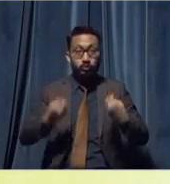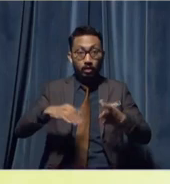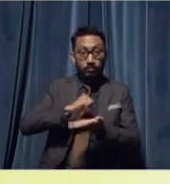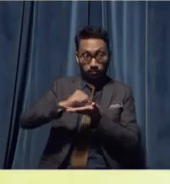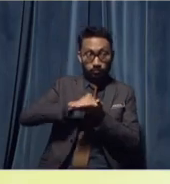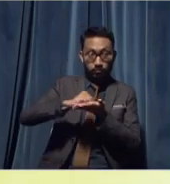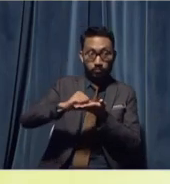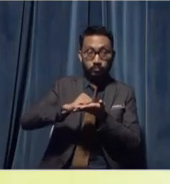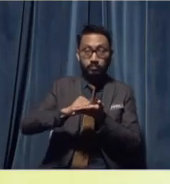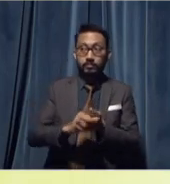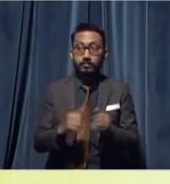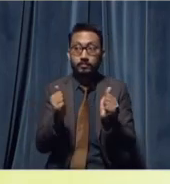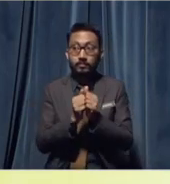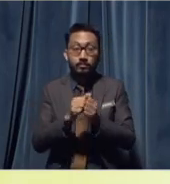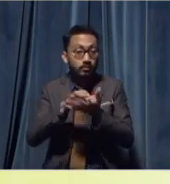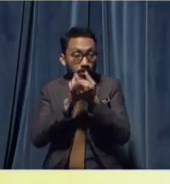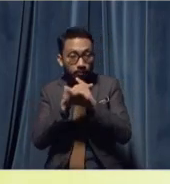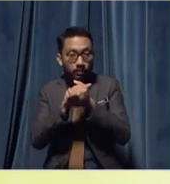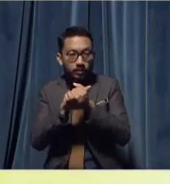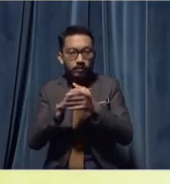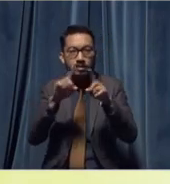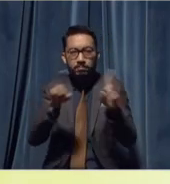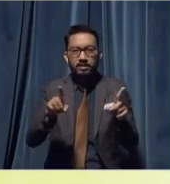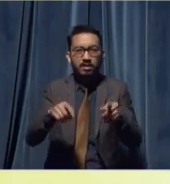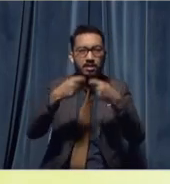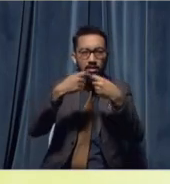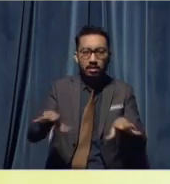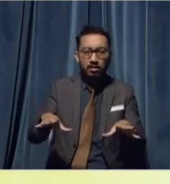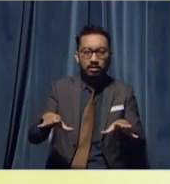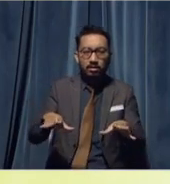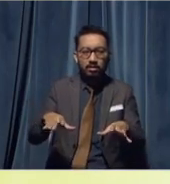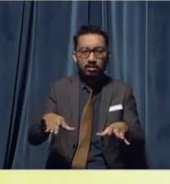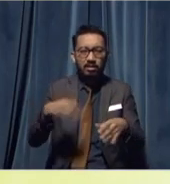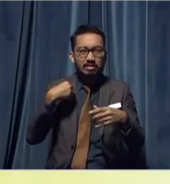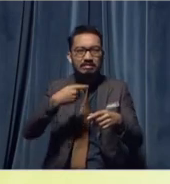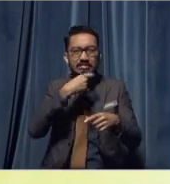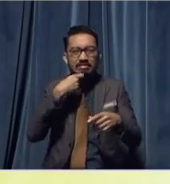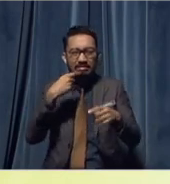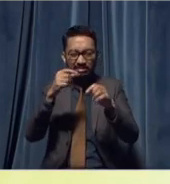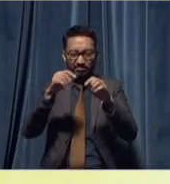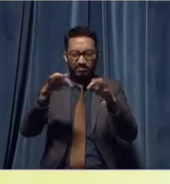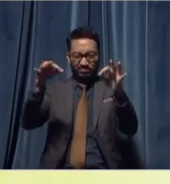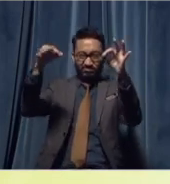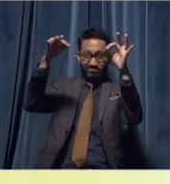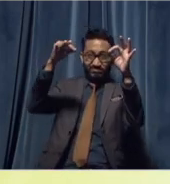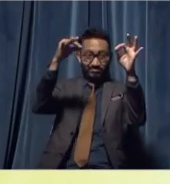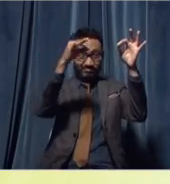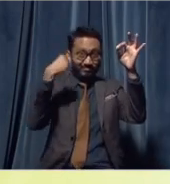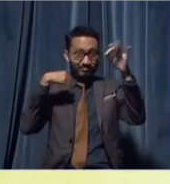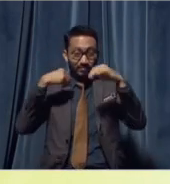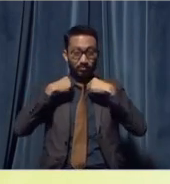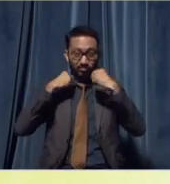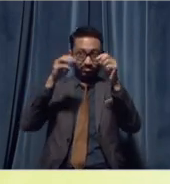yang telah dibasuh dengan sabun tetapi meninggalkan tanda atau kekat di